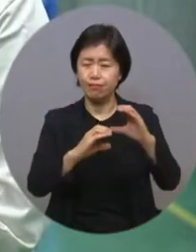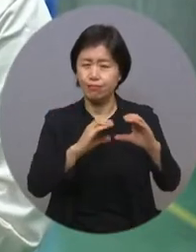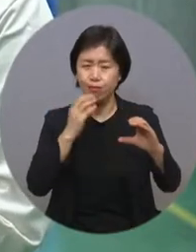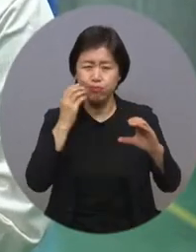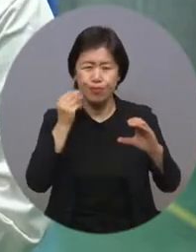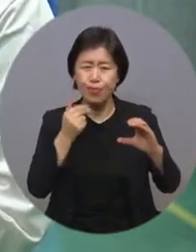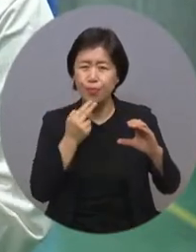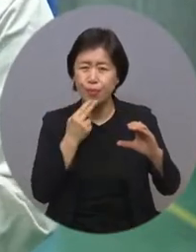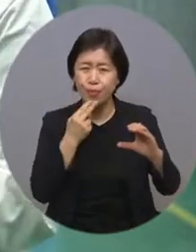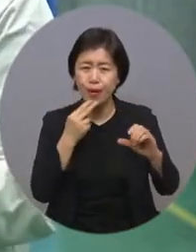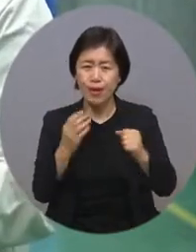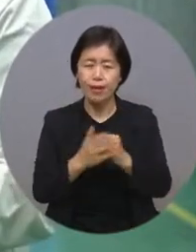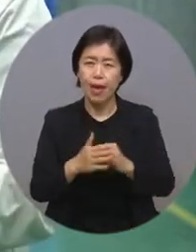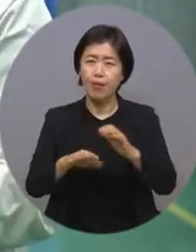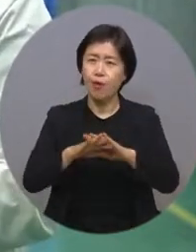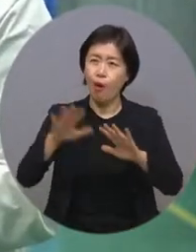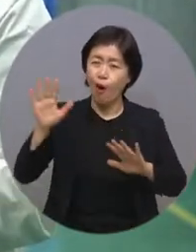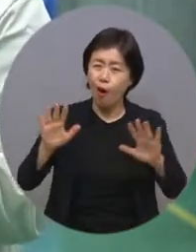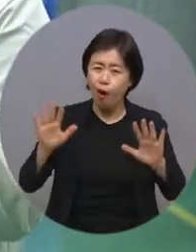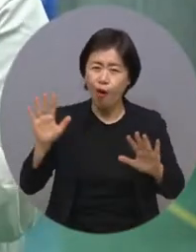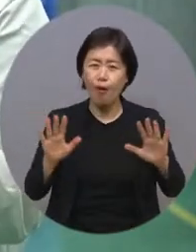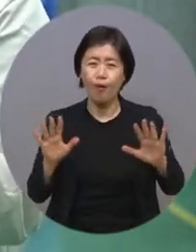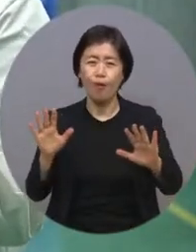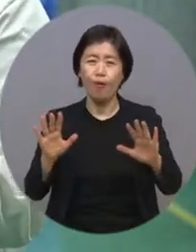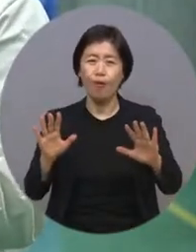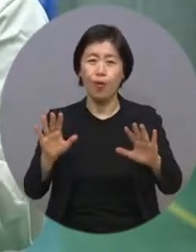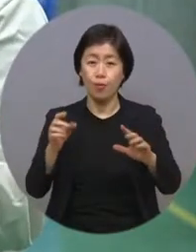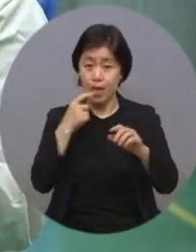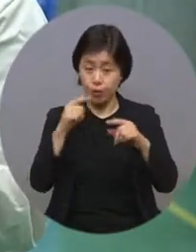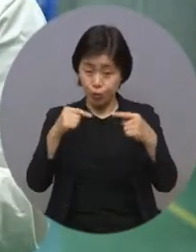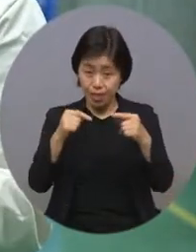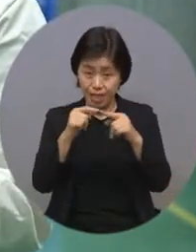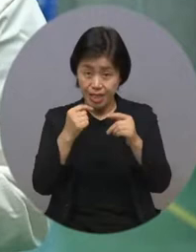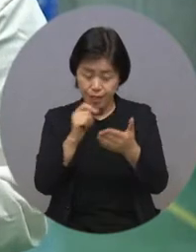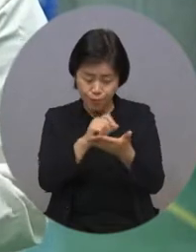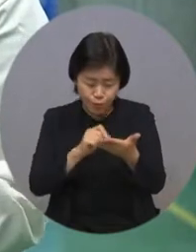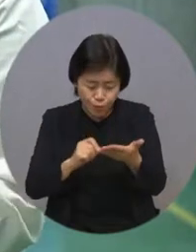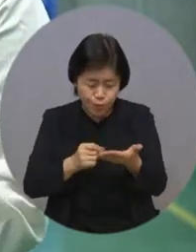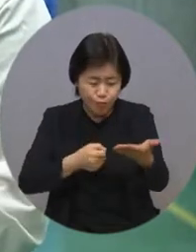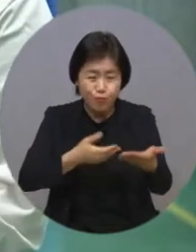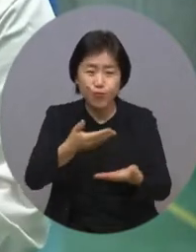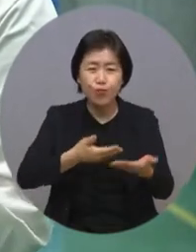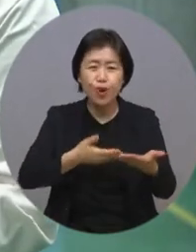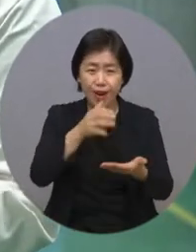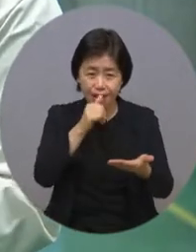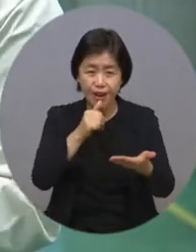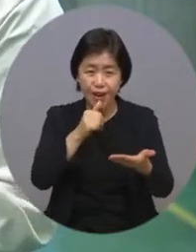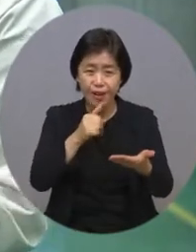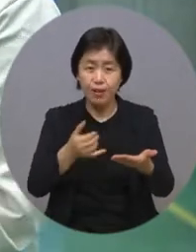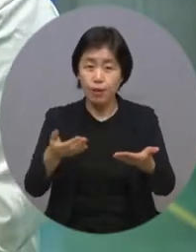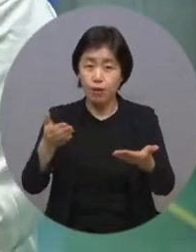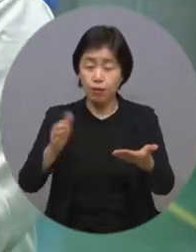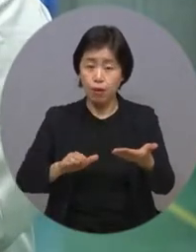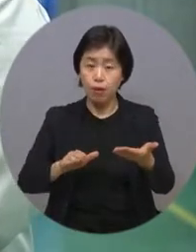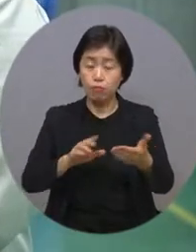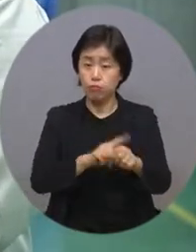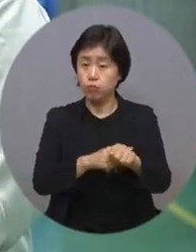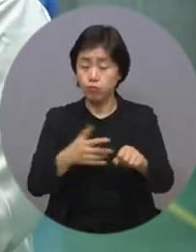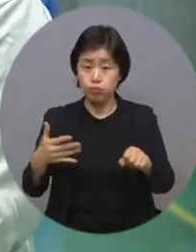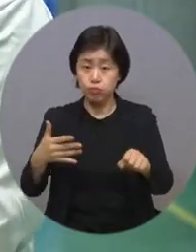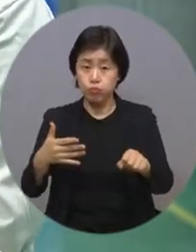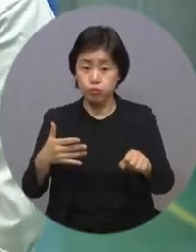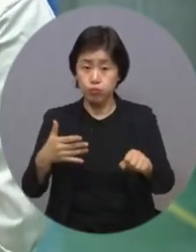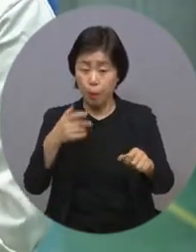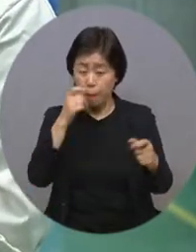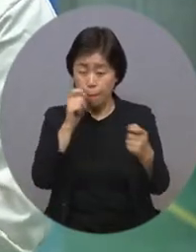때문에 뭐 손짓으로도 하고 뭐 이제 적어서 적기가. 하기도 했는데 이제 하다 보니까 이제 불편한 게